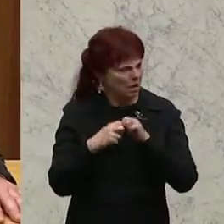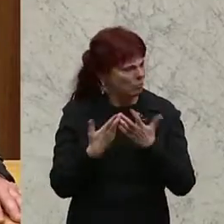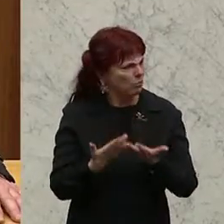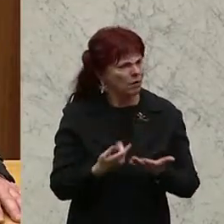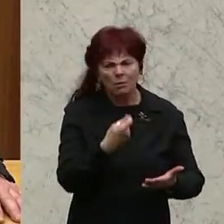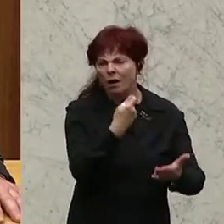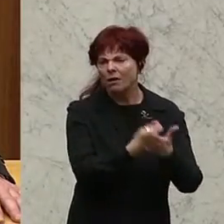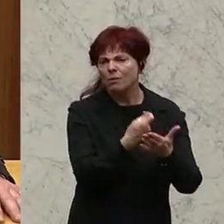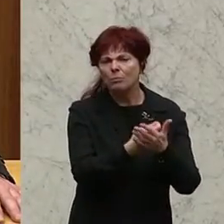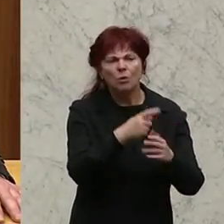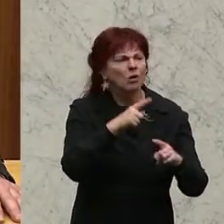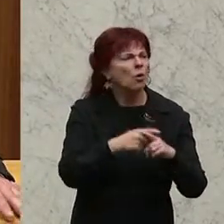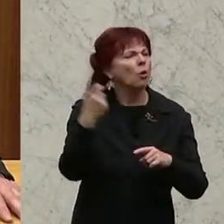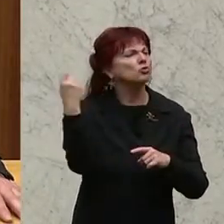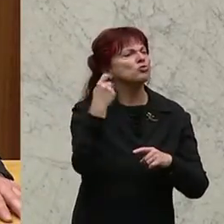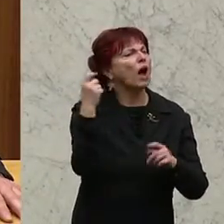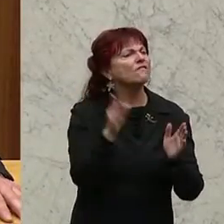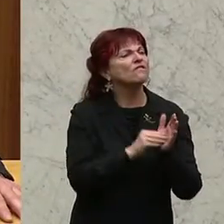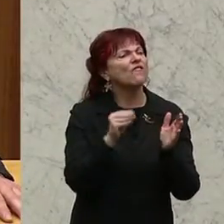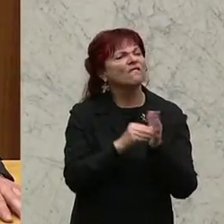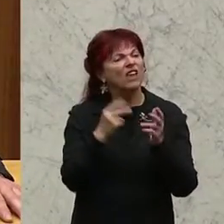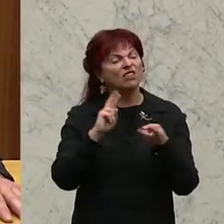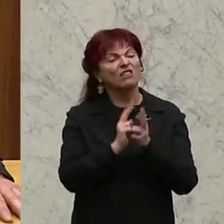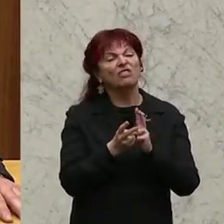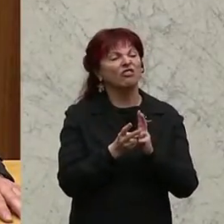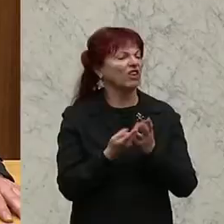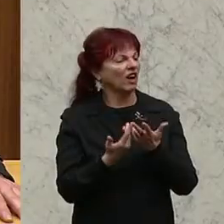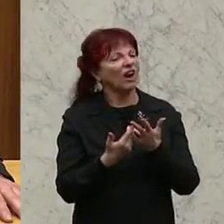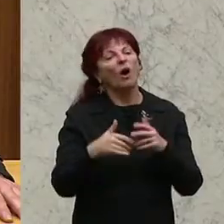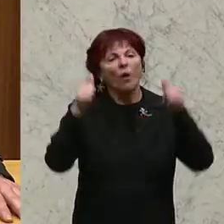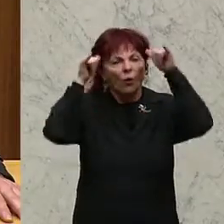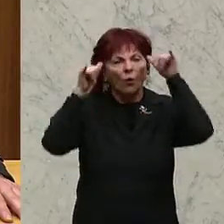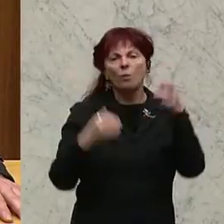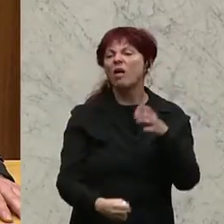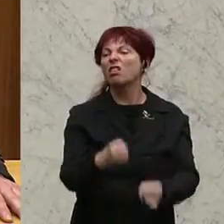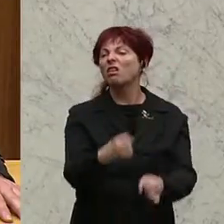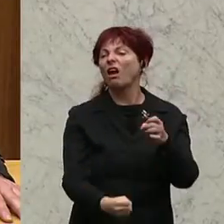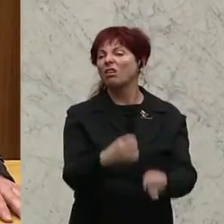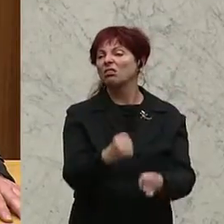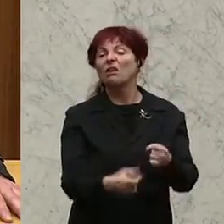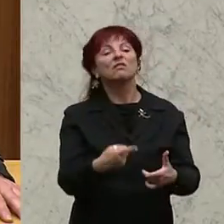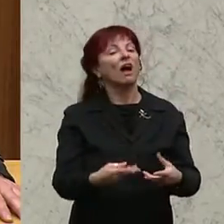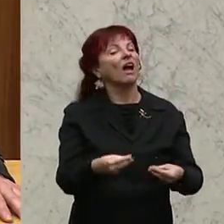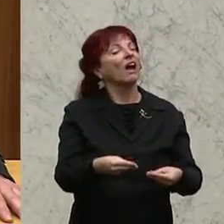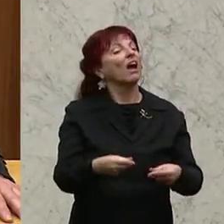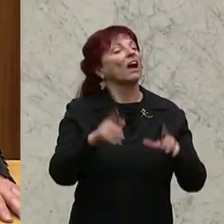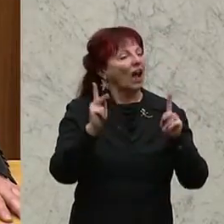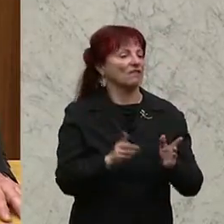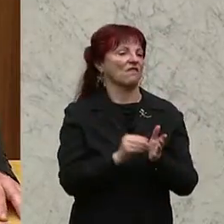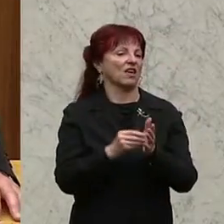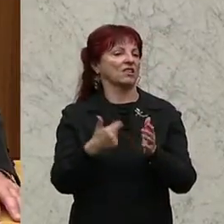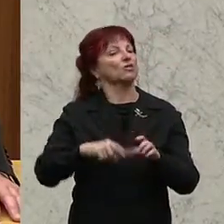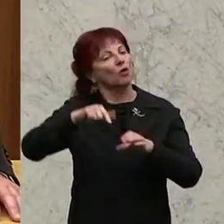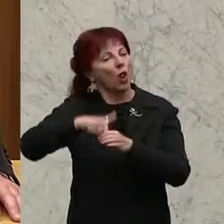und Strafen quasi als Cash-Cow zum Stopfen von Finanzlöchern und Budgetlöchern verwendet. Und die Folge ist, dass